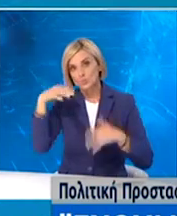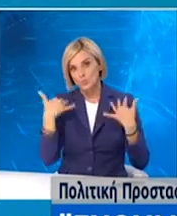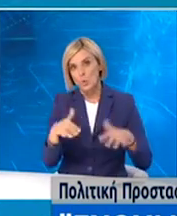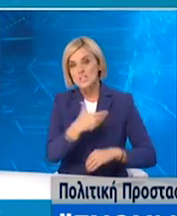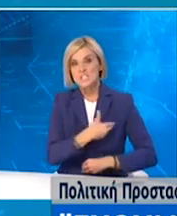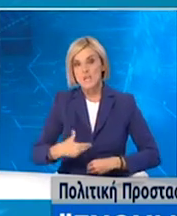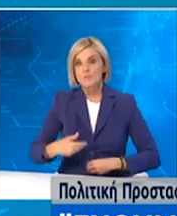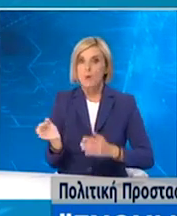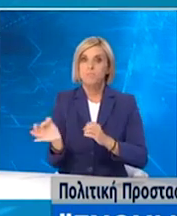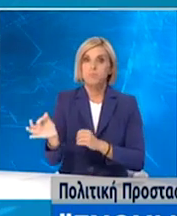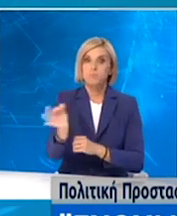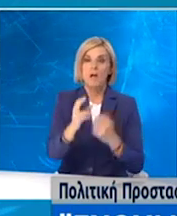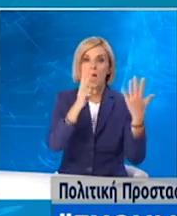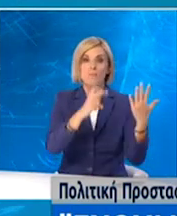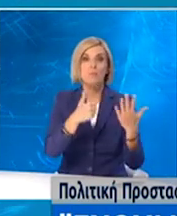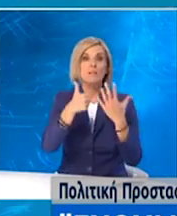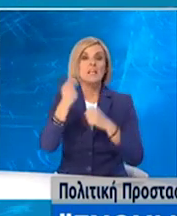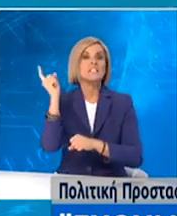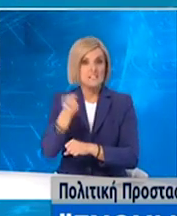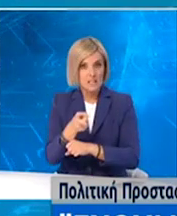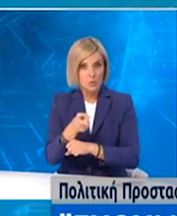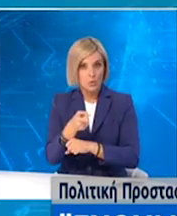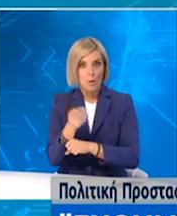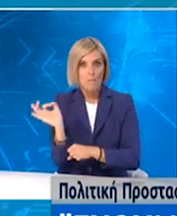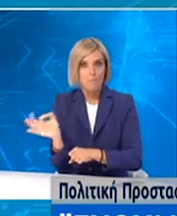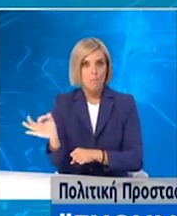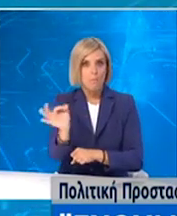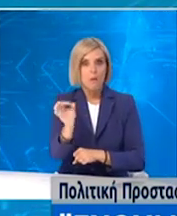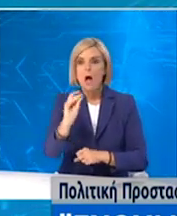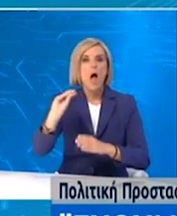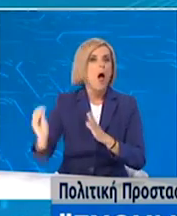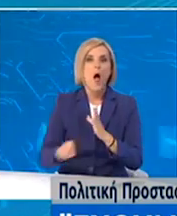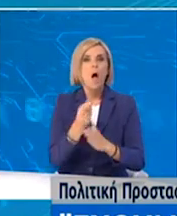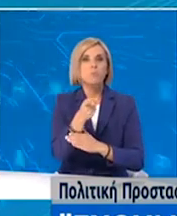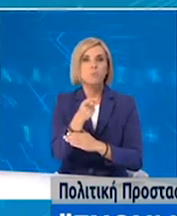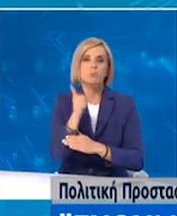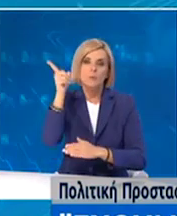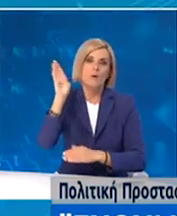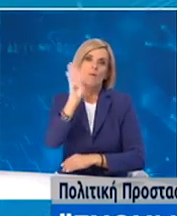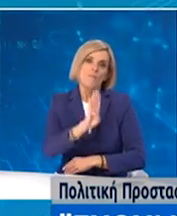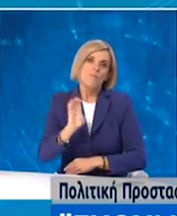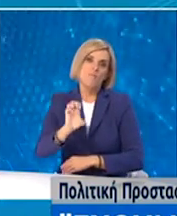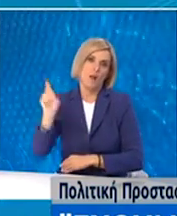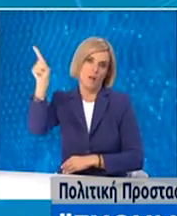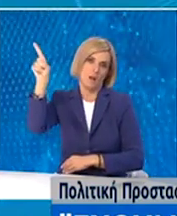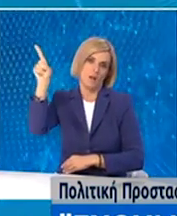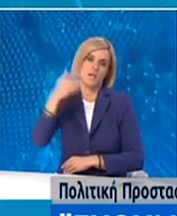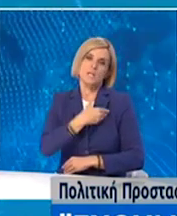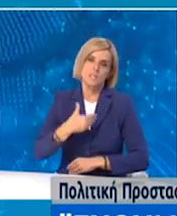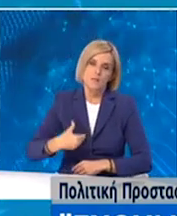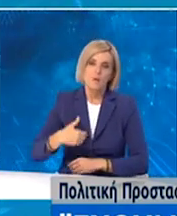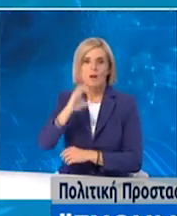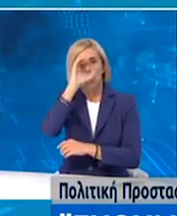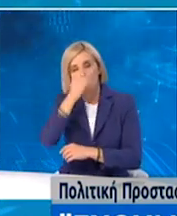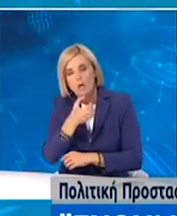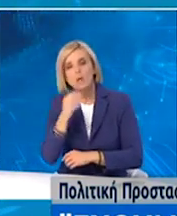Δεν είναι συμπτωματικό ότι το 76% όπως είπα των κρουσμάτων που έχουμε εισερχόμενα είναι από τις 4 χώρες της